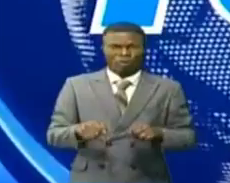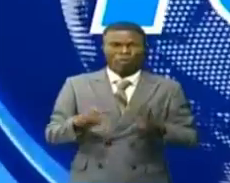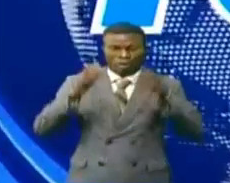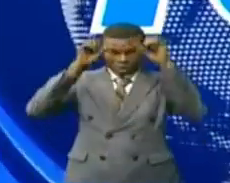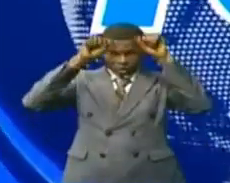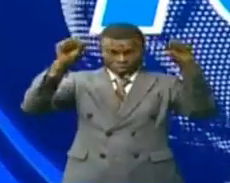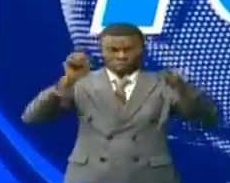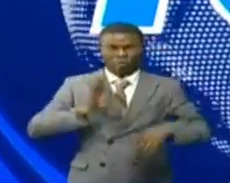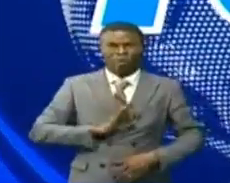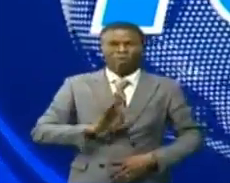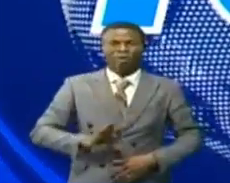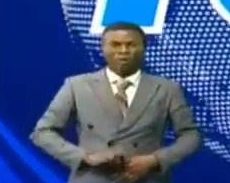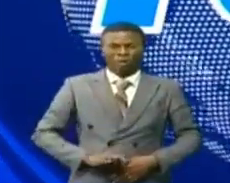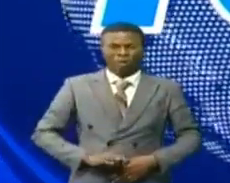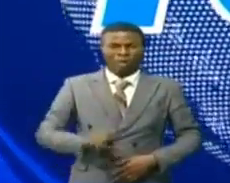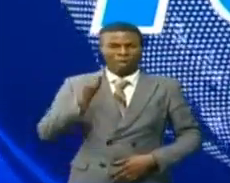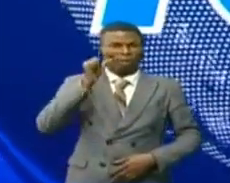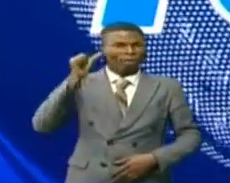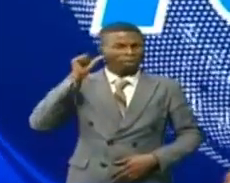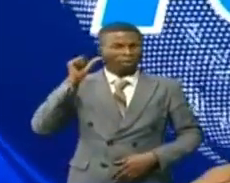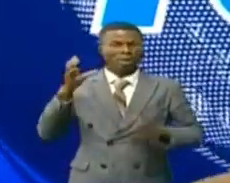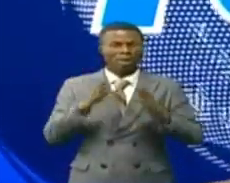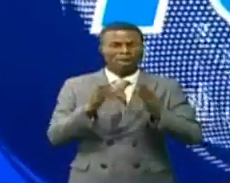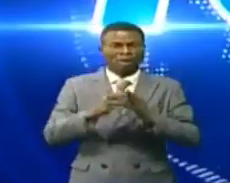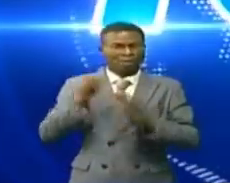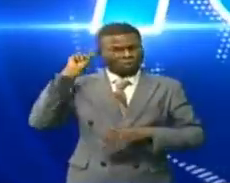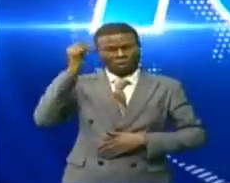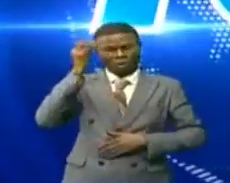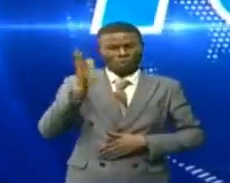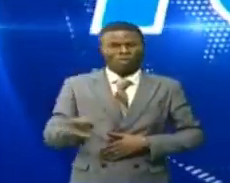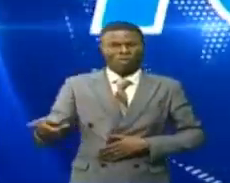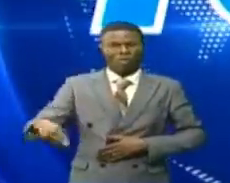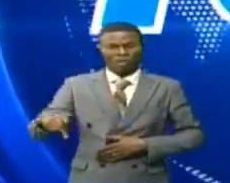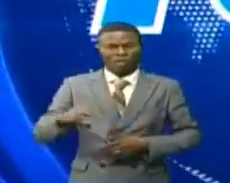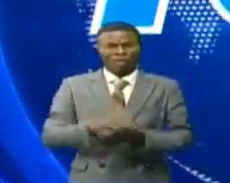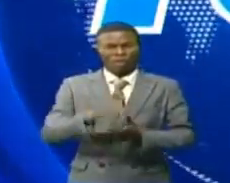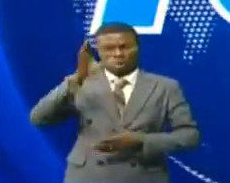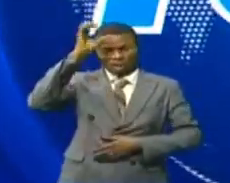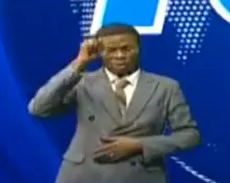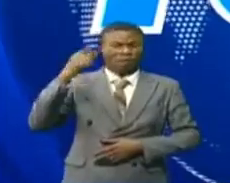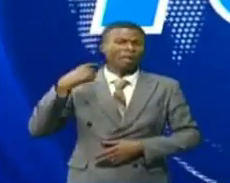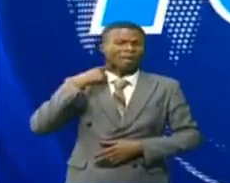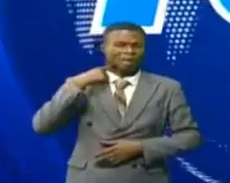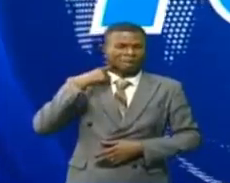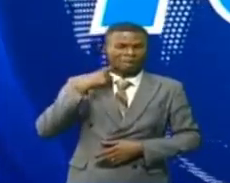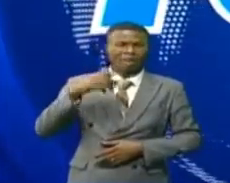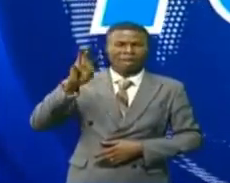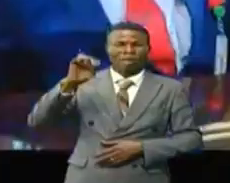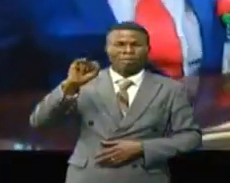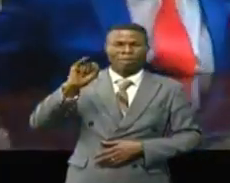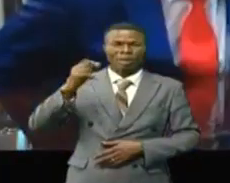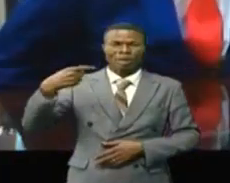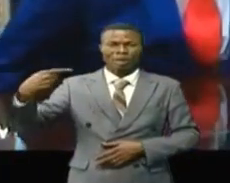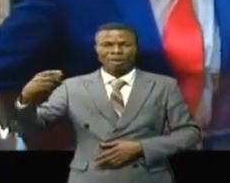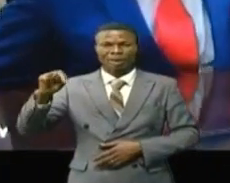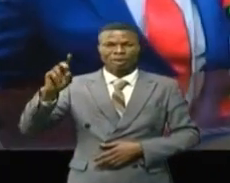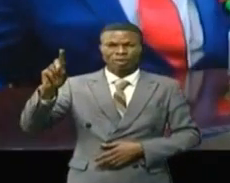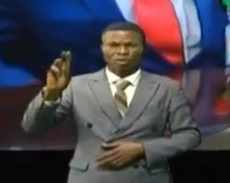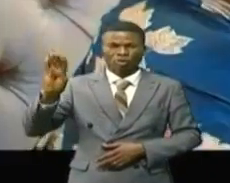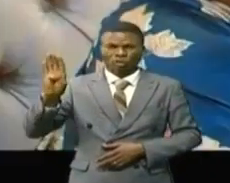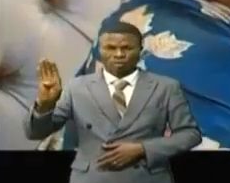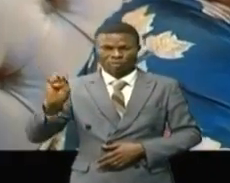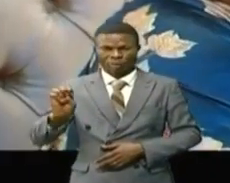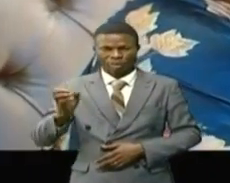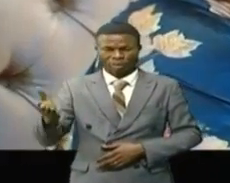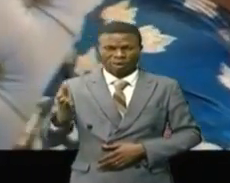le président de la République a eu hier avec les gouverneurs des provinces du Kwilu, Kwango, Maïndombe et de la Tchopo. La crise